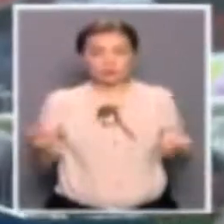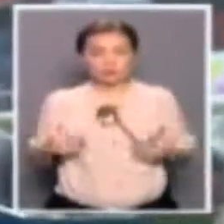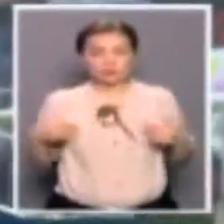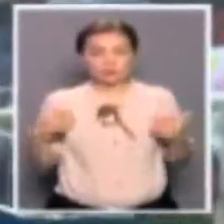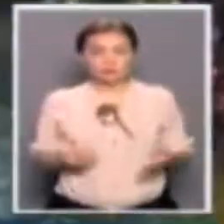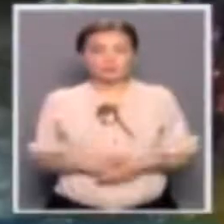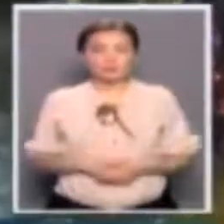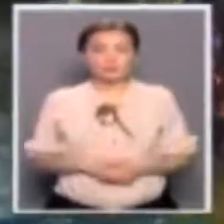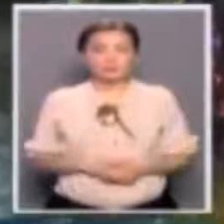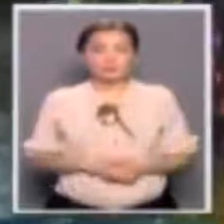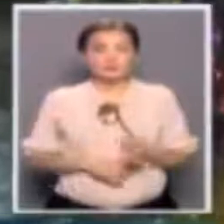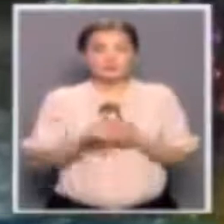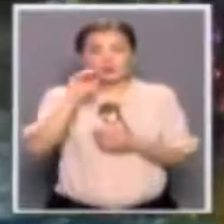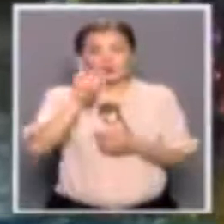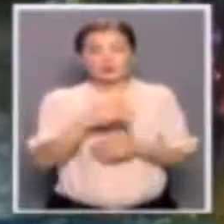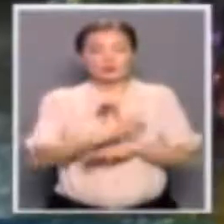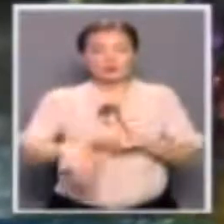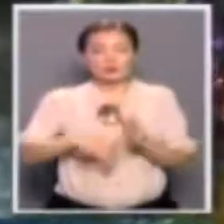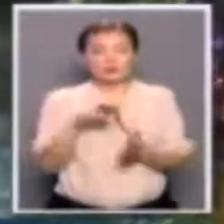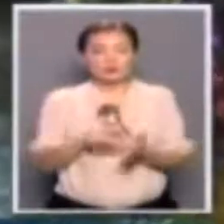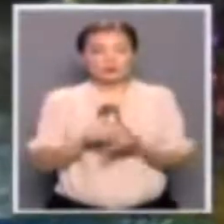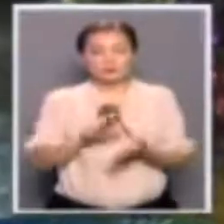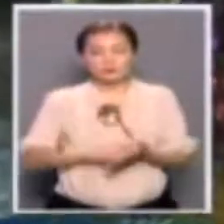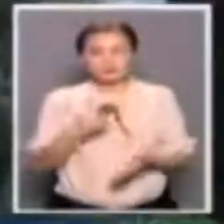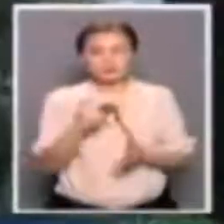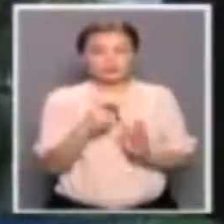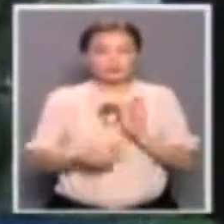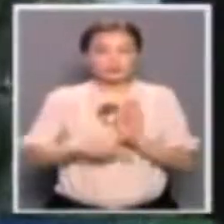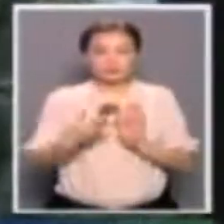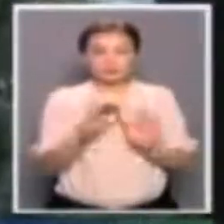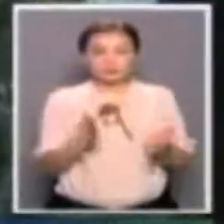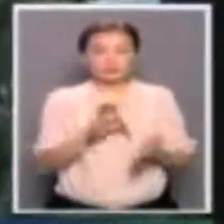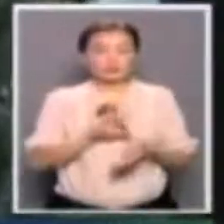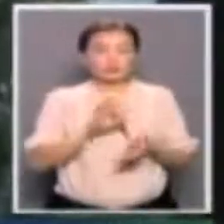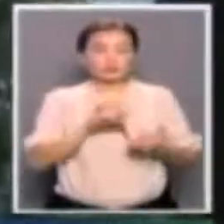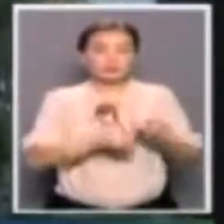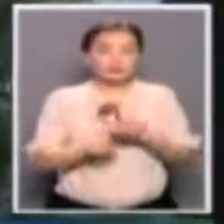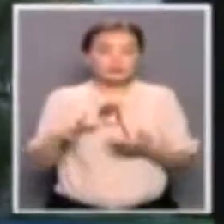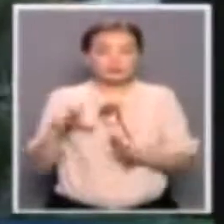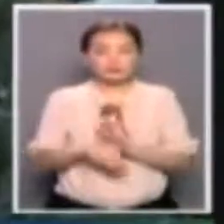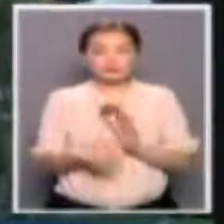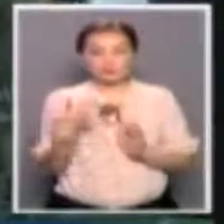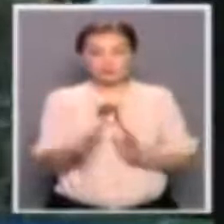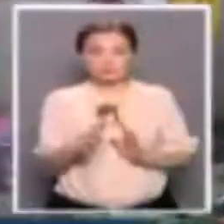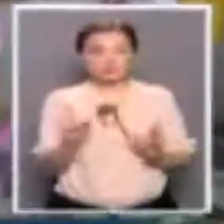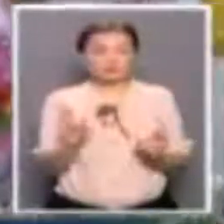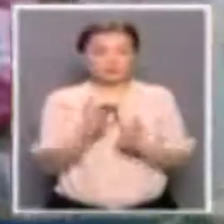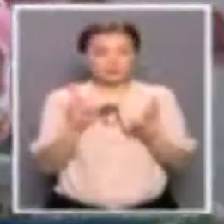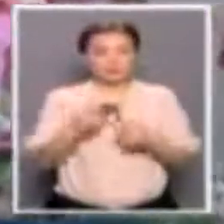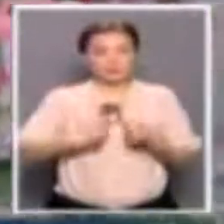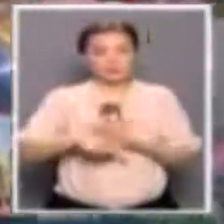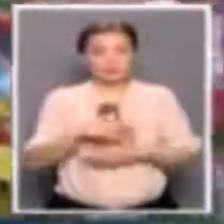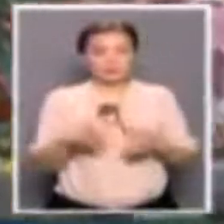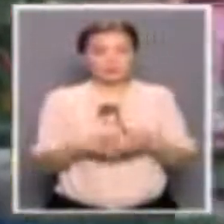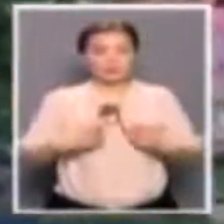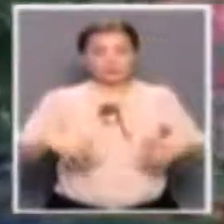бдительными. С начала года на территории города зарегистрировано 174 случая пожара. Из них 5 возникли на